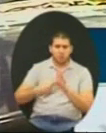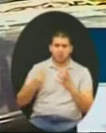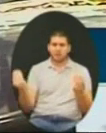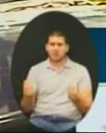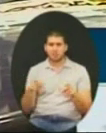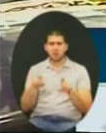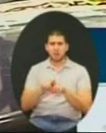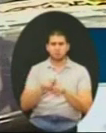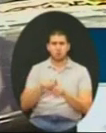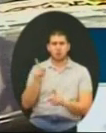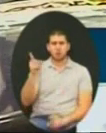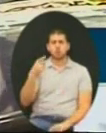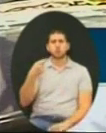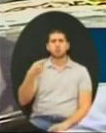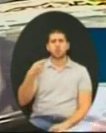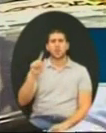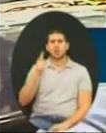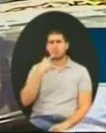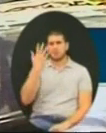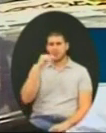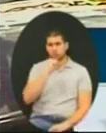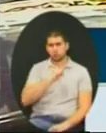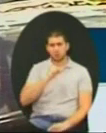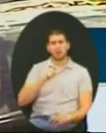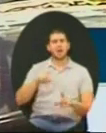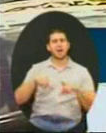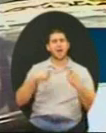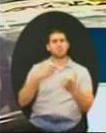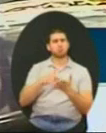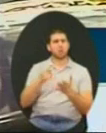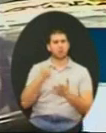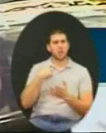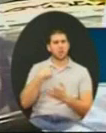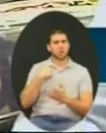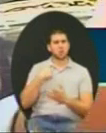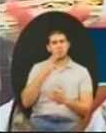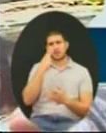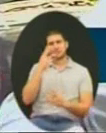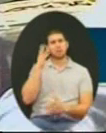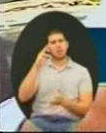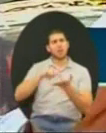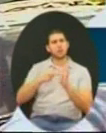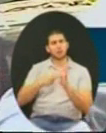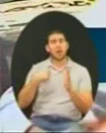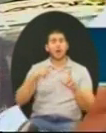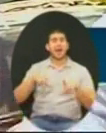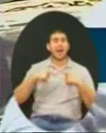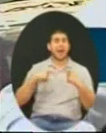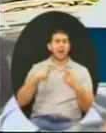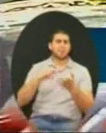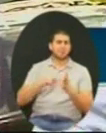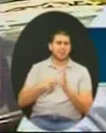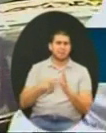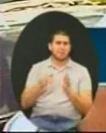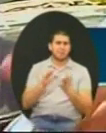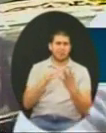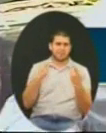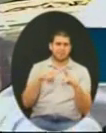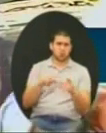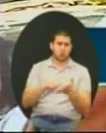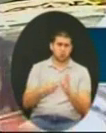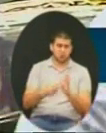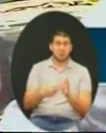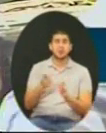כמו שג'ון לנון פעם אמר בשירו, Life it was goes on what we are busy making other plans. אנחנו חיים את החיים, החיים זה מה שקורה בזמן שאנחנו מתכננים